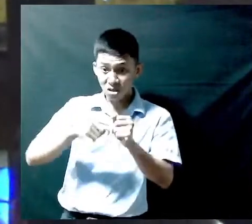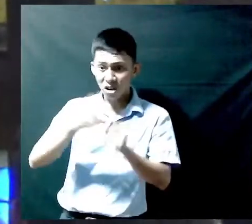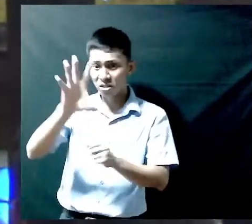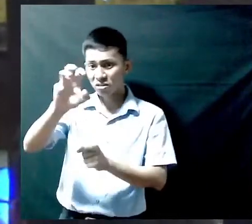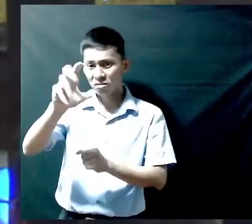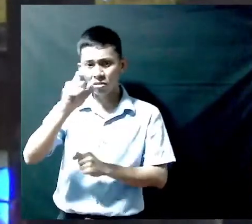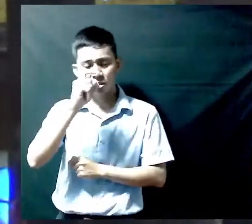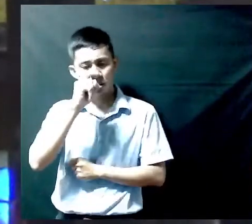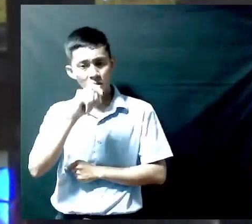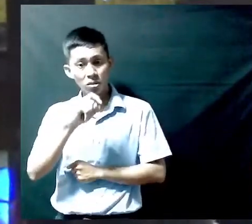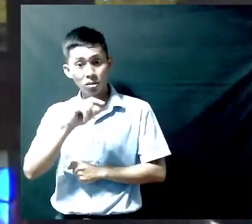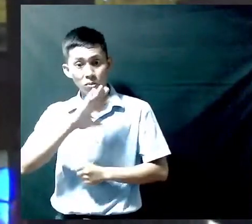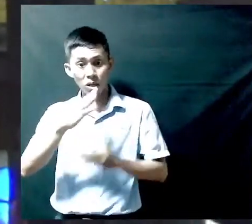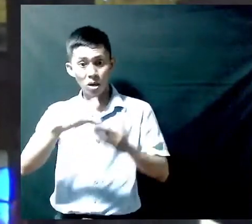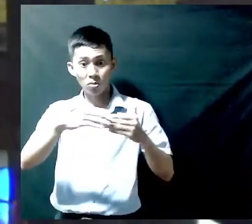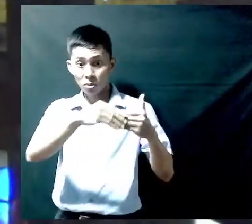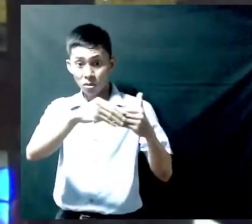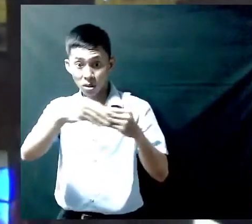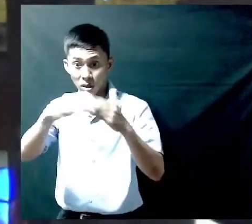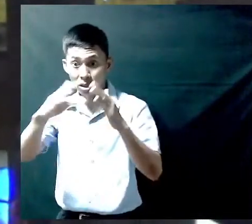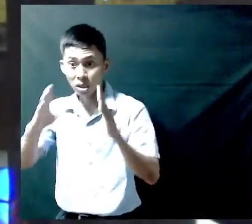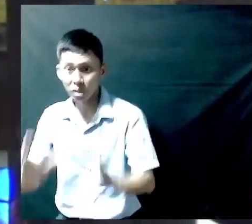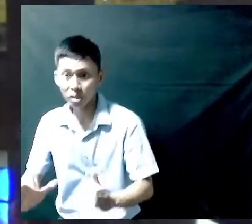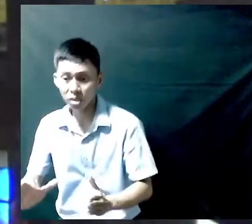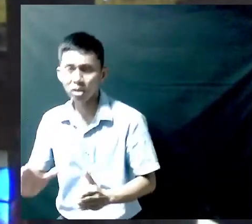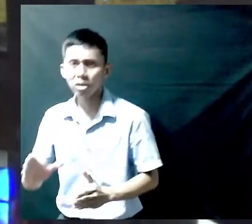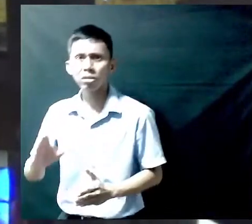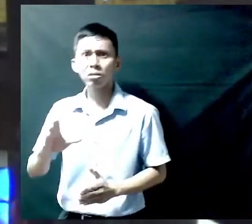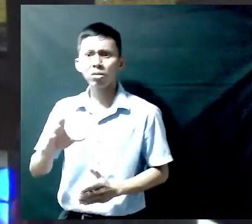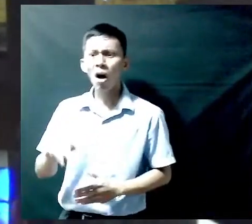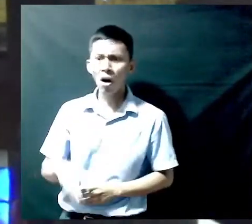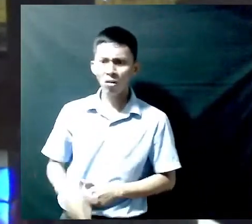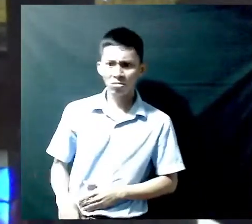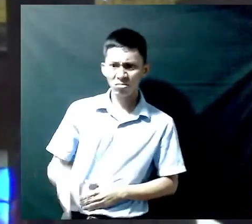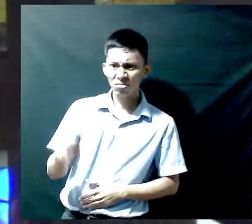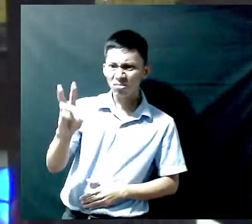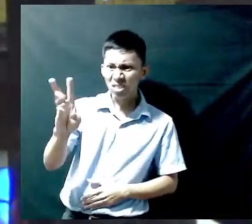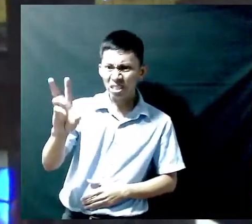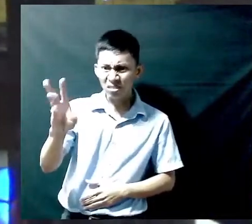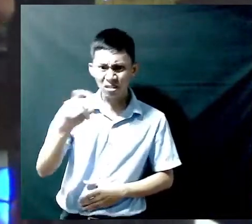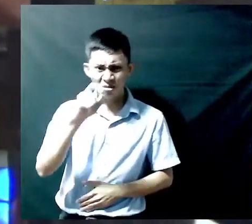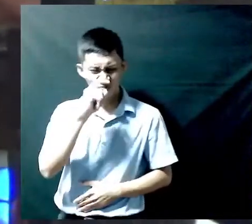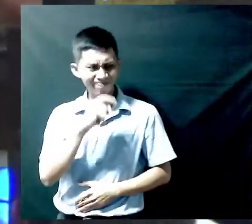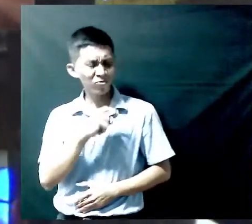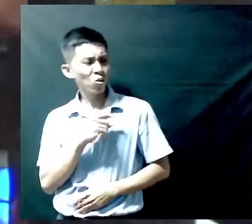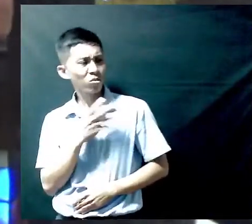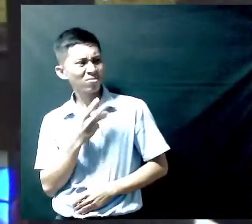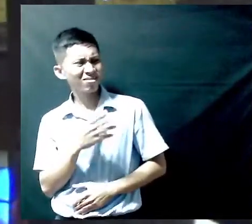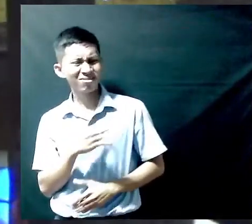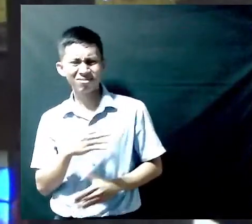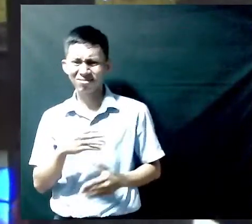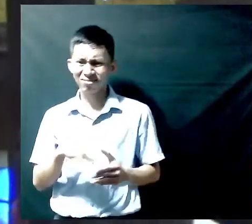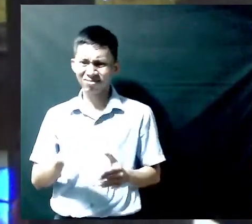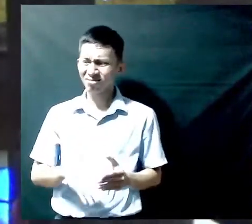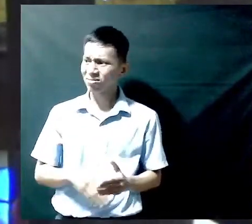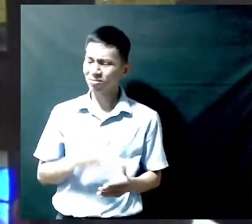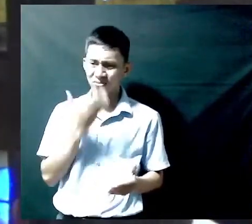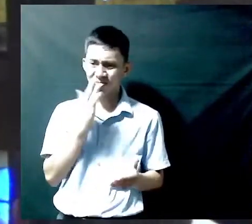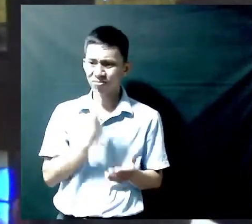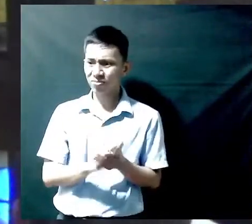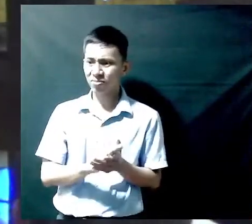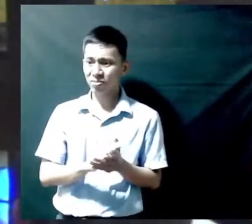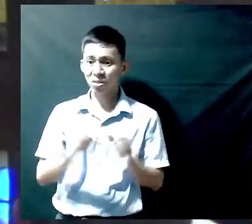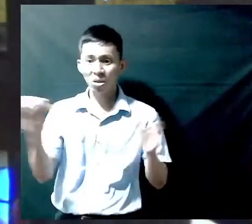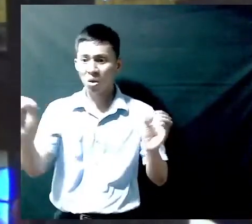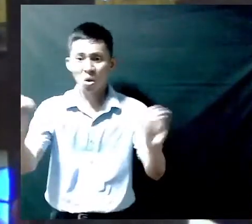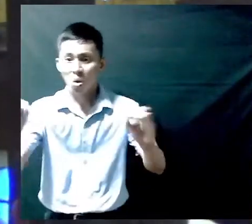Naging founder ng Alpha Sigma Omega ng 16 years old. So ibig sabihin, lumalaki talaga, walang